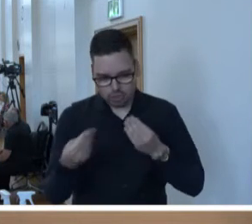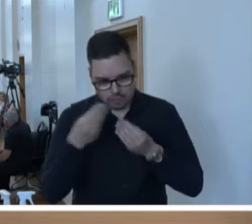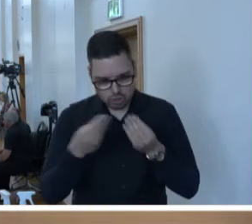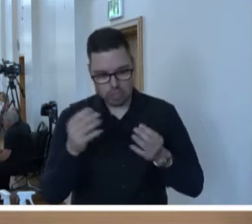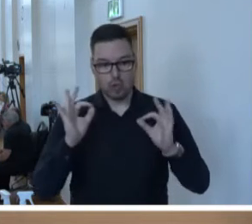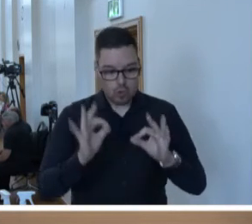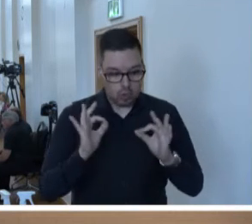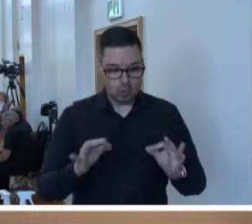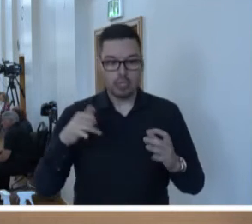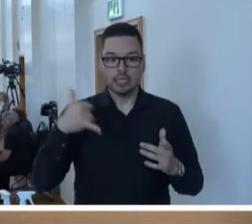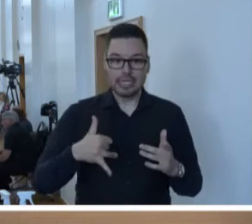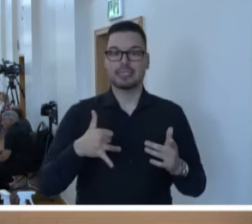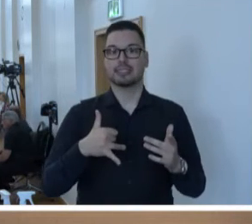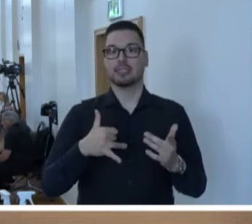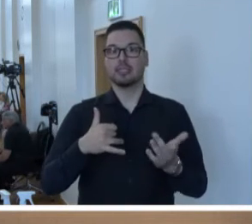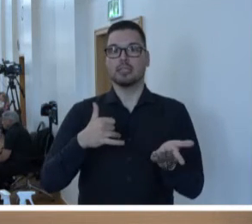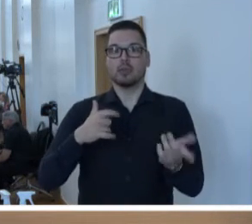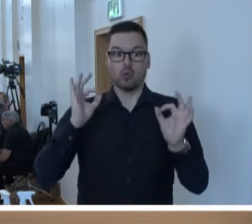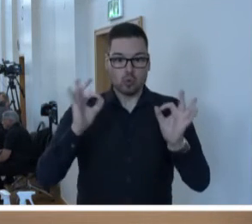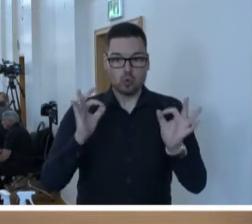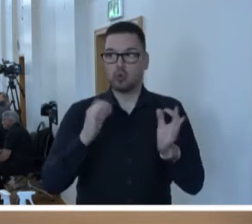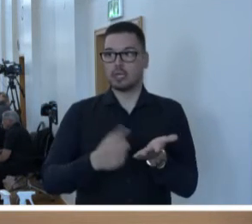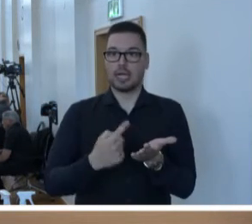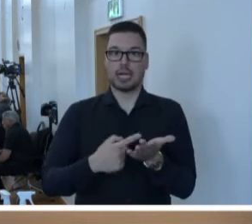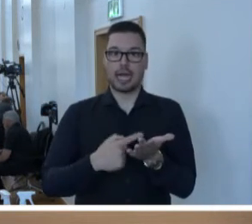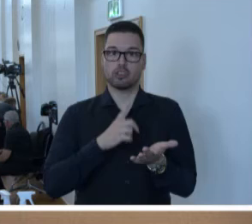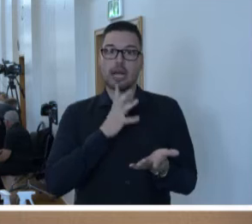richtig, dass wir jetzt einen Rechtsanspruch begründen mit diesem Artikelgesetz.